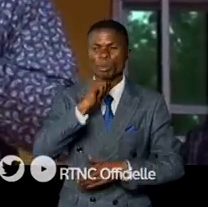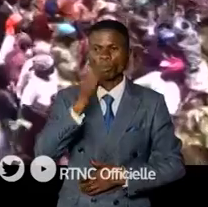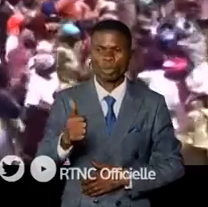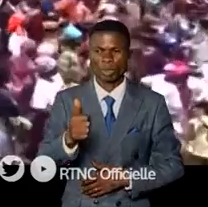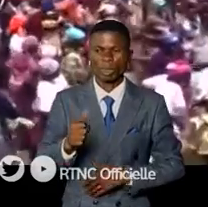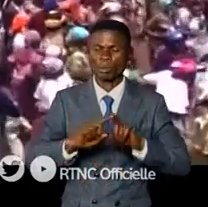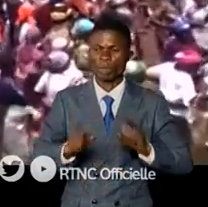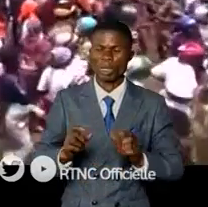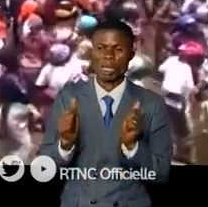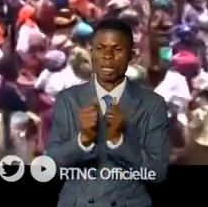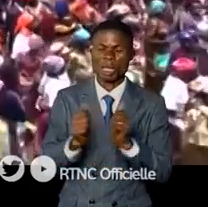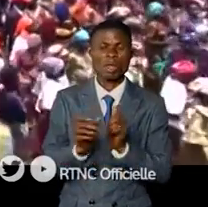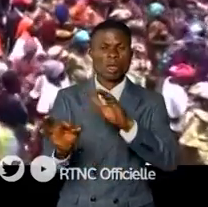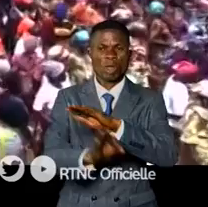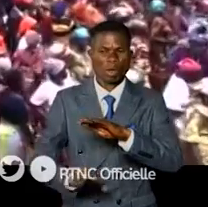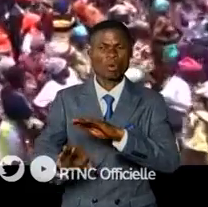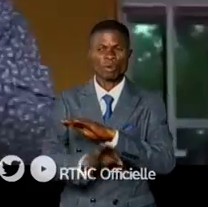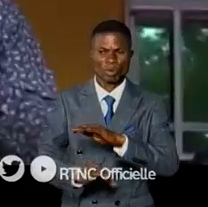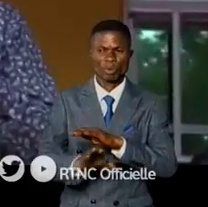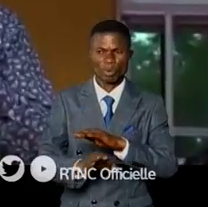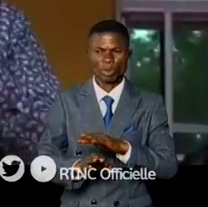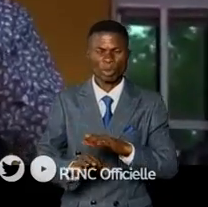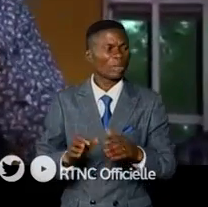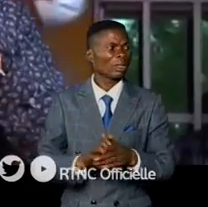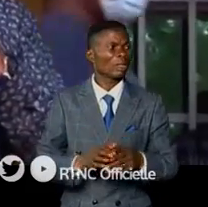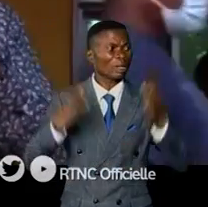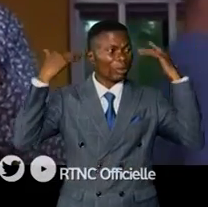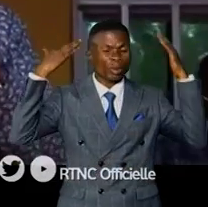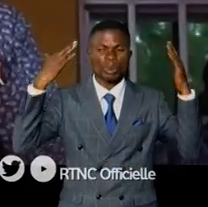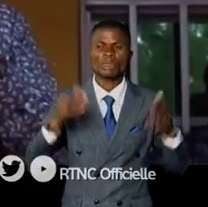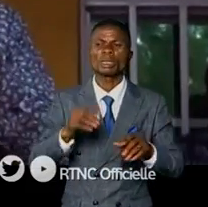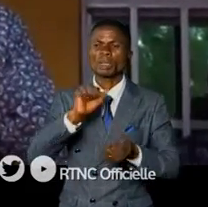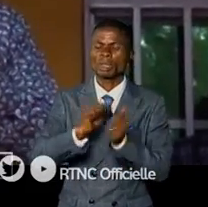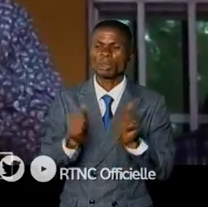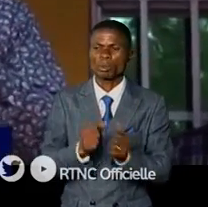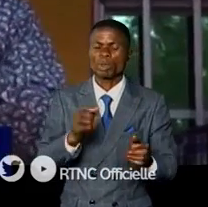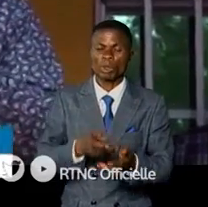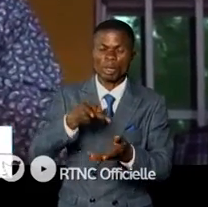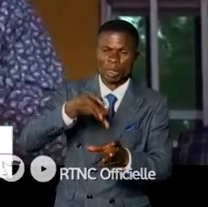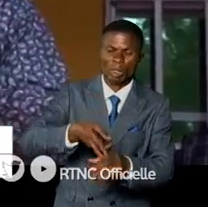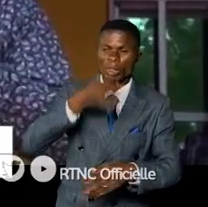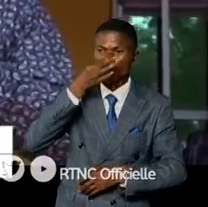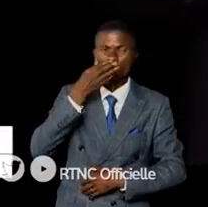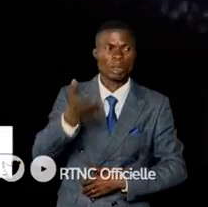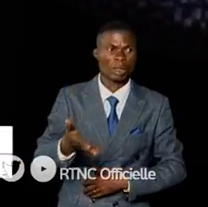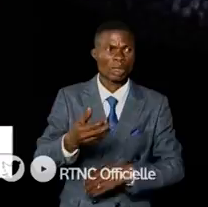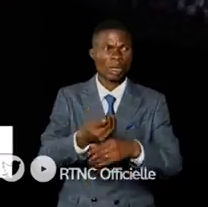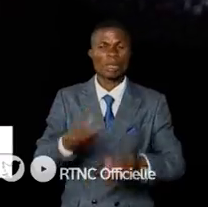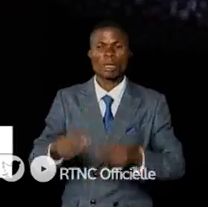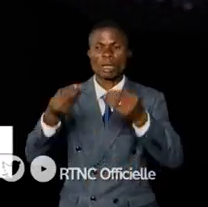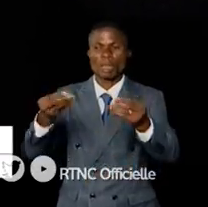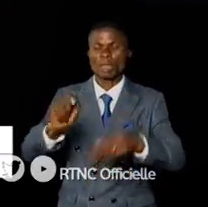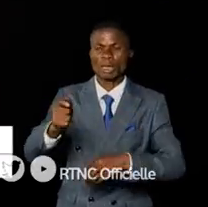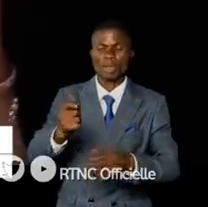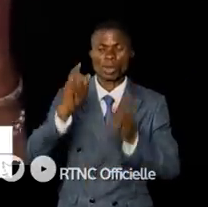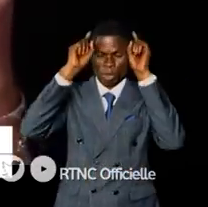Mais ensemble avec la Fondation, vous fixerez un prix juste pour l'achat du carburant, a-t-il conclu avant de remettre la clé